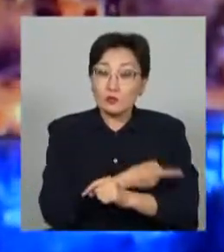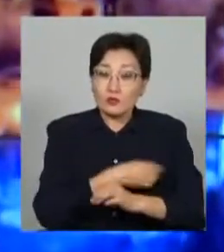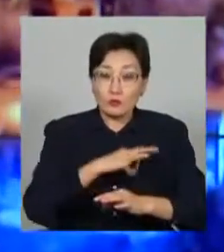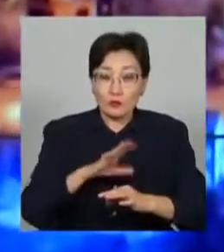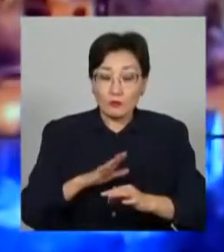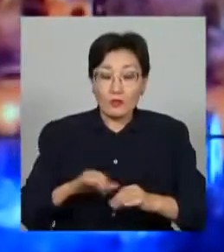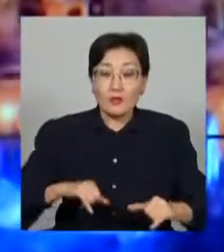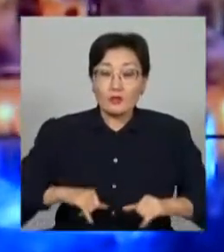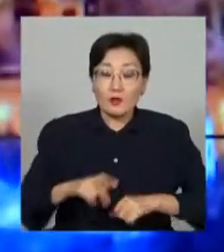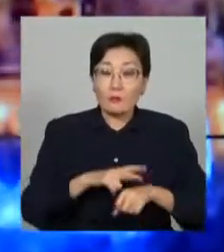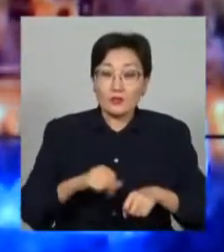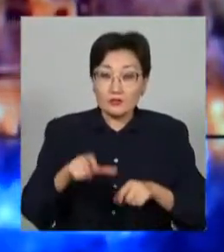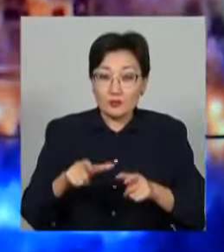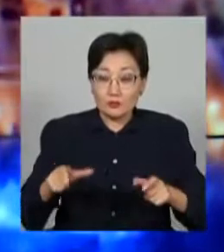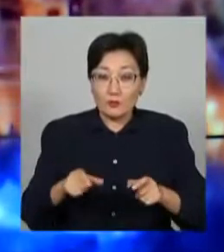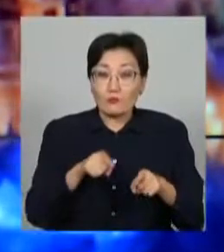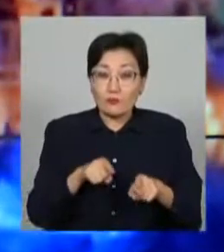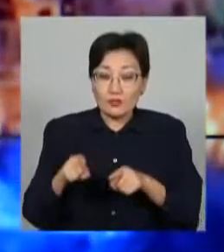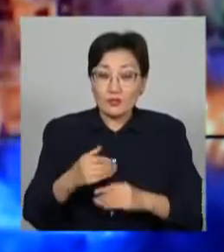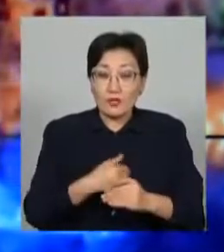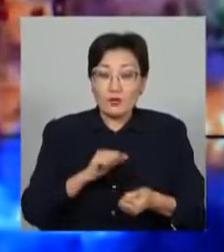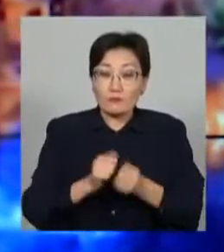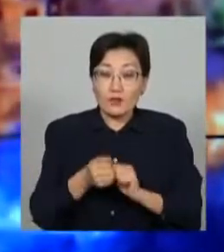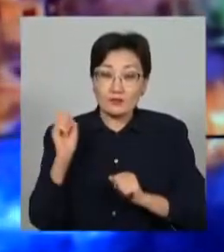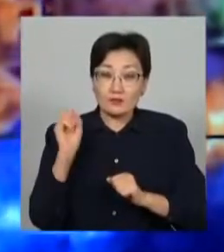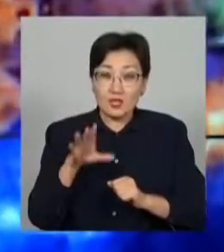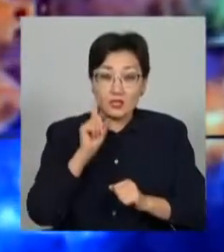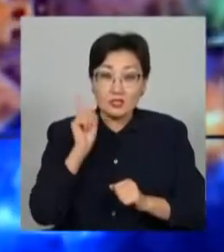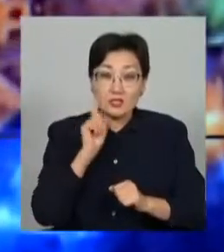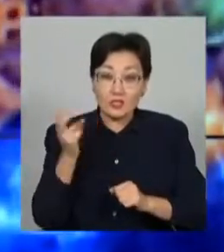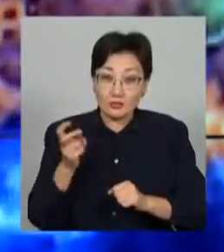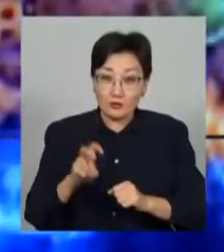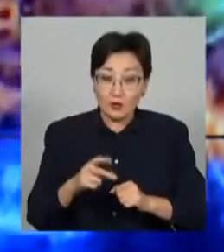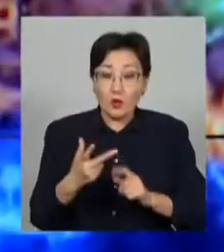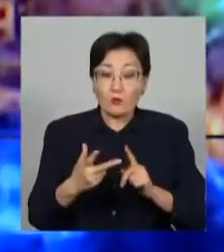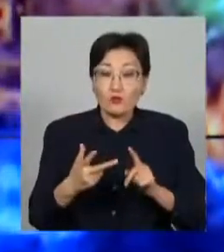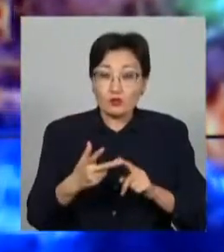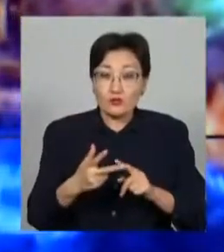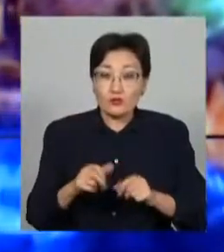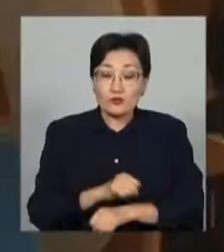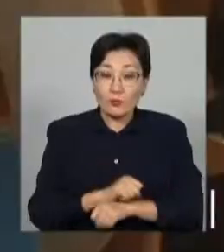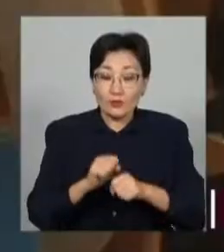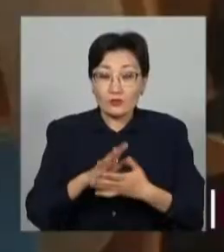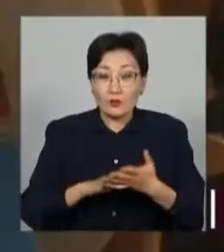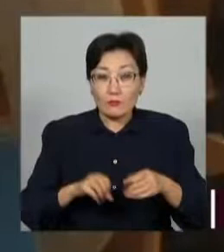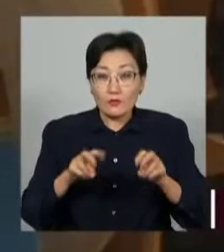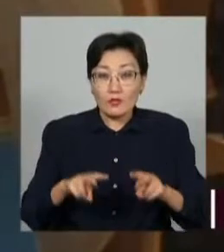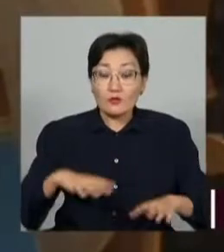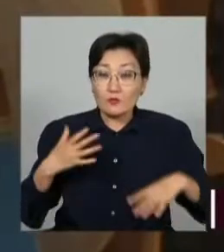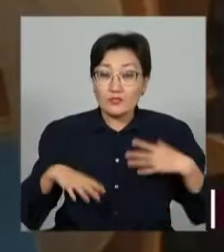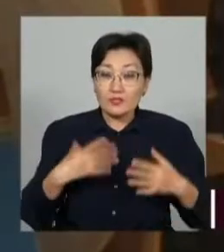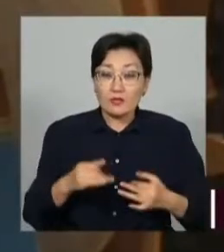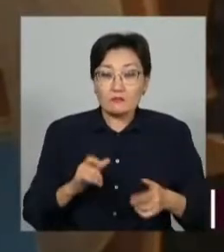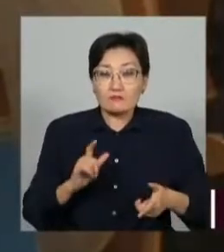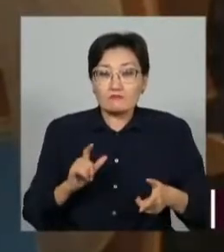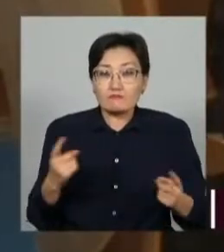істеп полиция қызметкерлеріне сес көрсетіп тас лақтырып жүрген жастар келді. Артынша үшінші толқын жалғасты. Бұлар арнаулы дайындықтан өткен